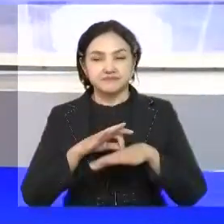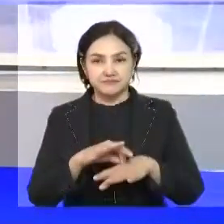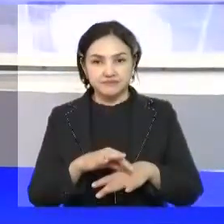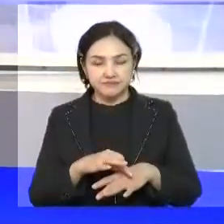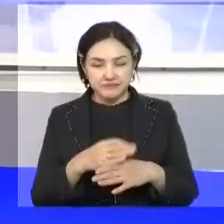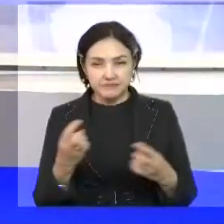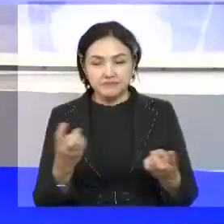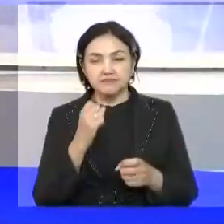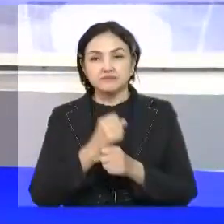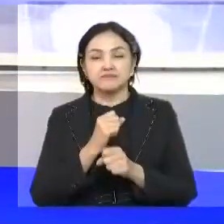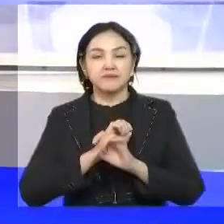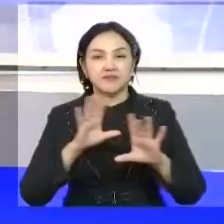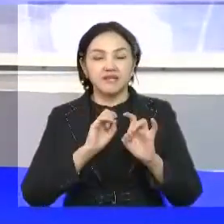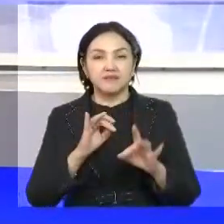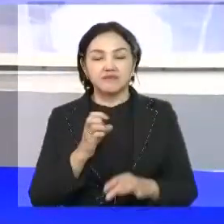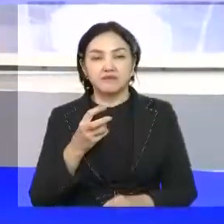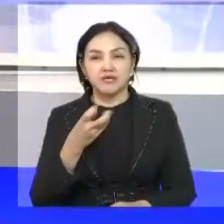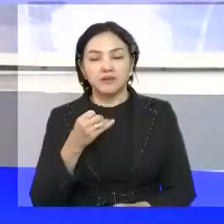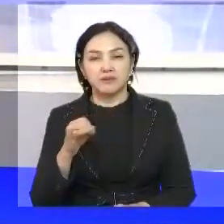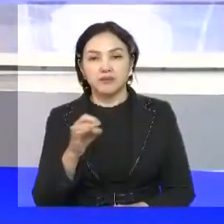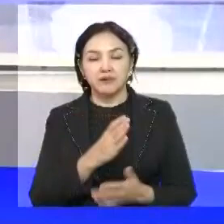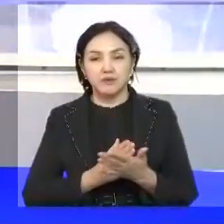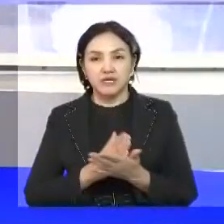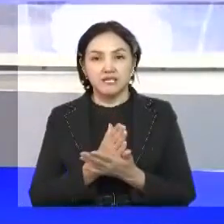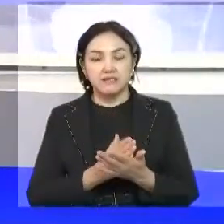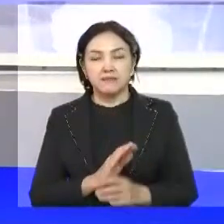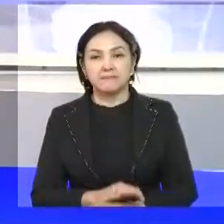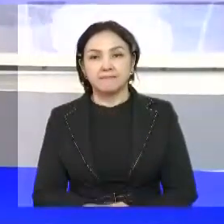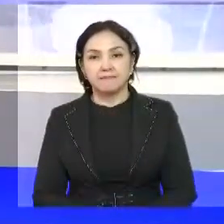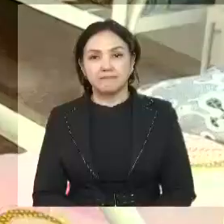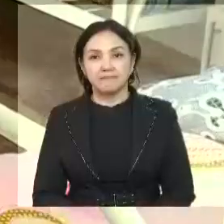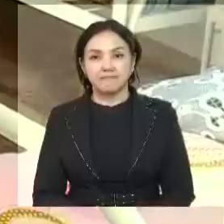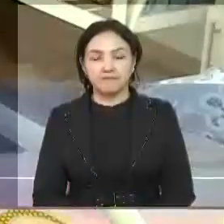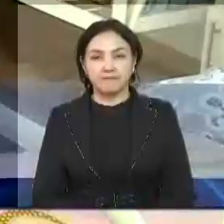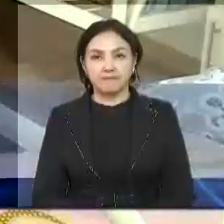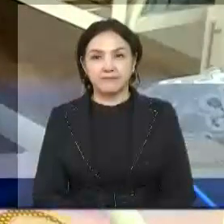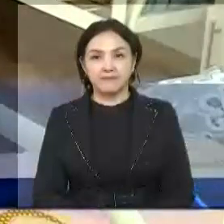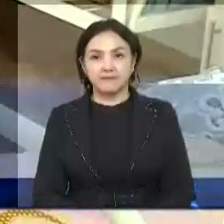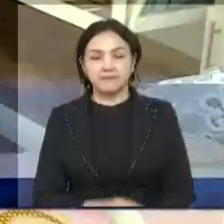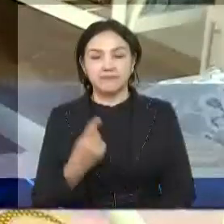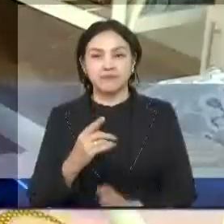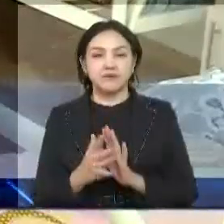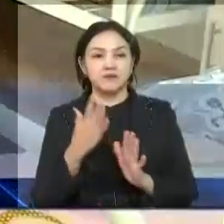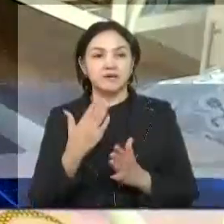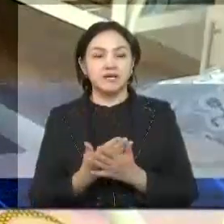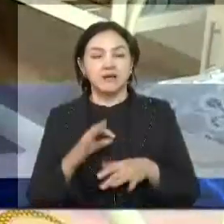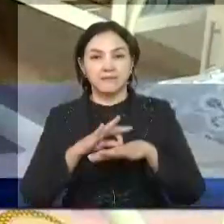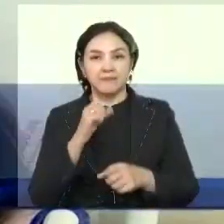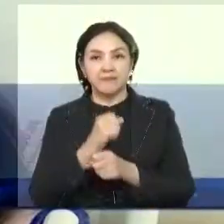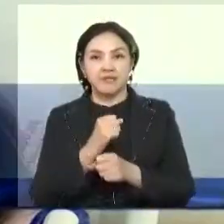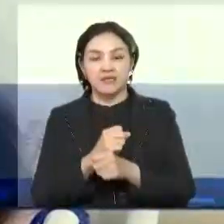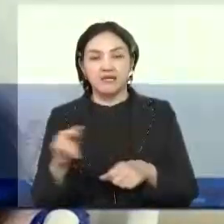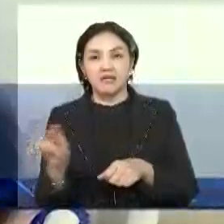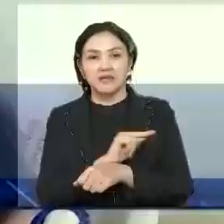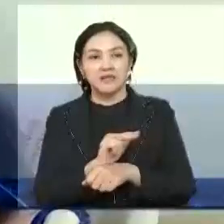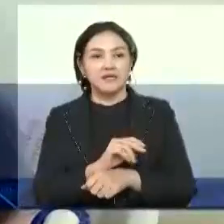проводимых и предстоящих работах рассказали в ходе брифинга в региональной службе коммуникаций. В первую очередь упор в проводимых работах по